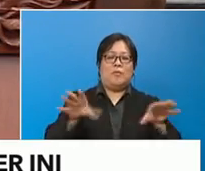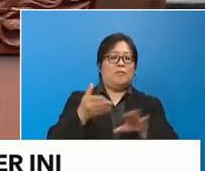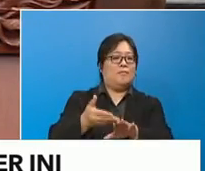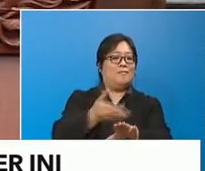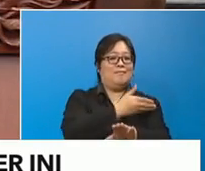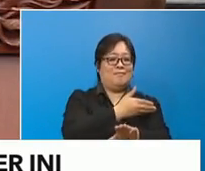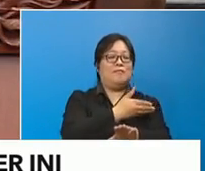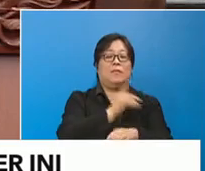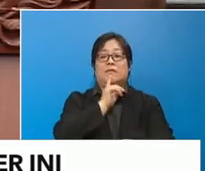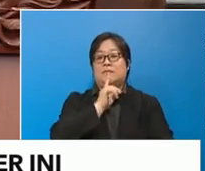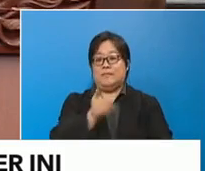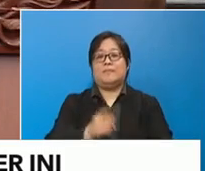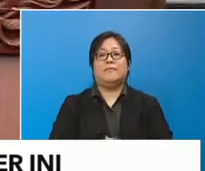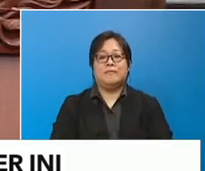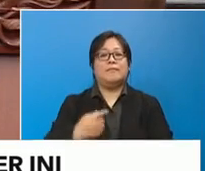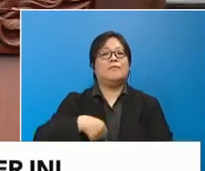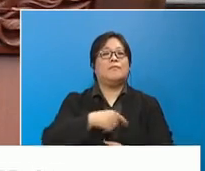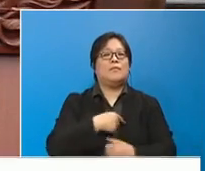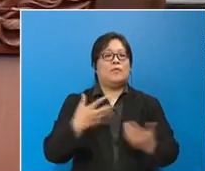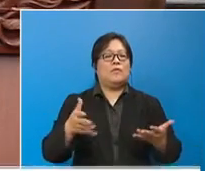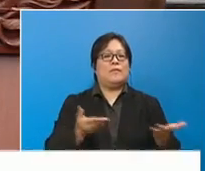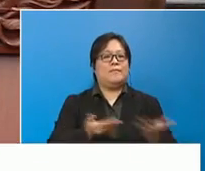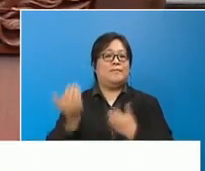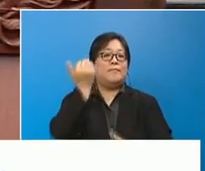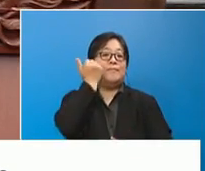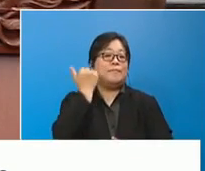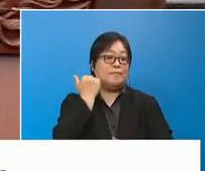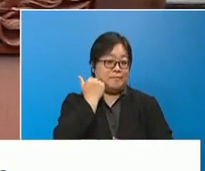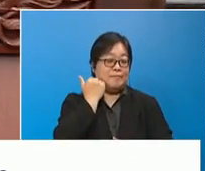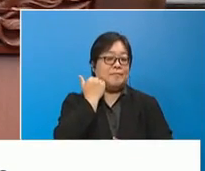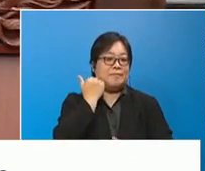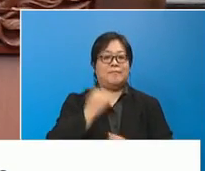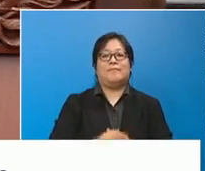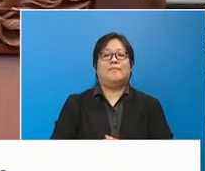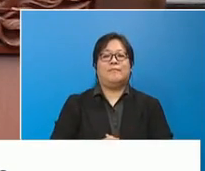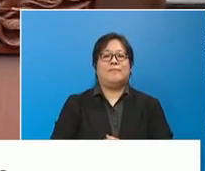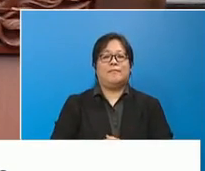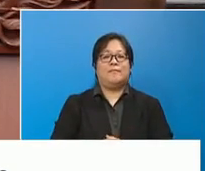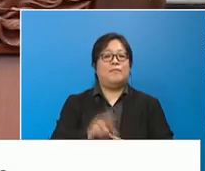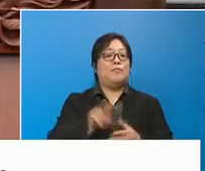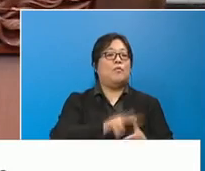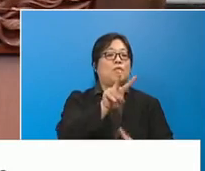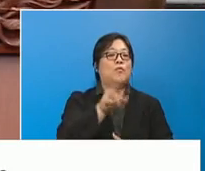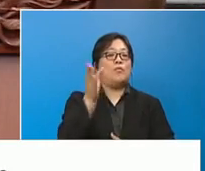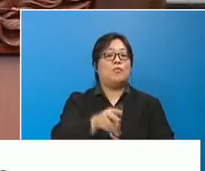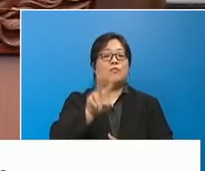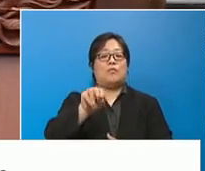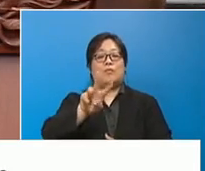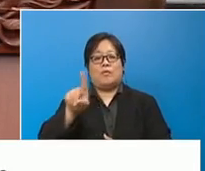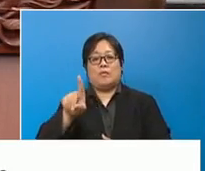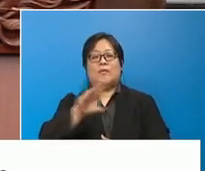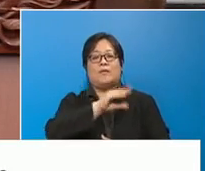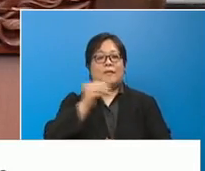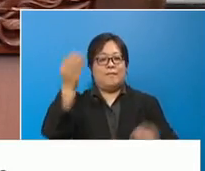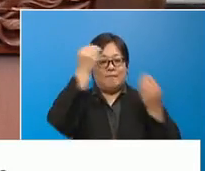batu ke dulu semuanya saya kita telah mendahului mesti ini Pakde Feb 2011 pecah